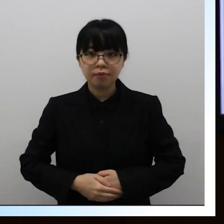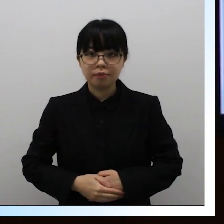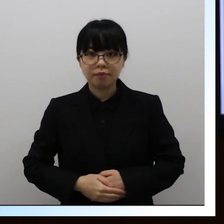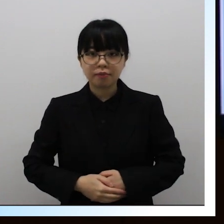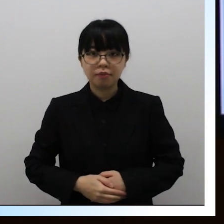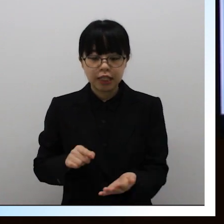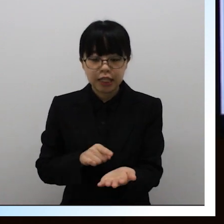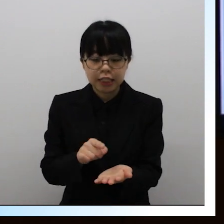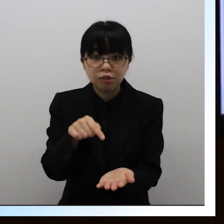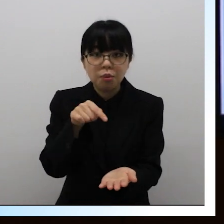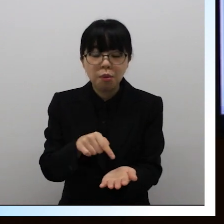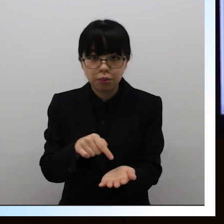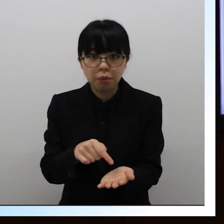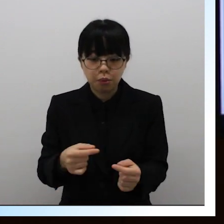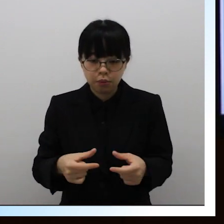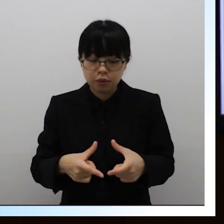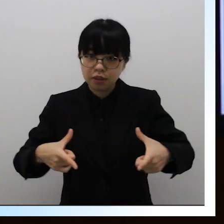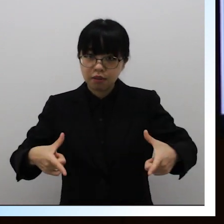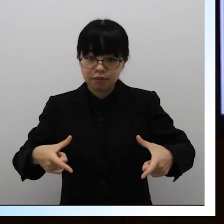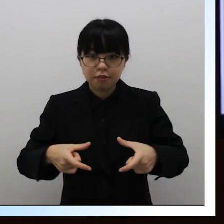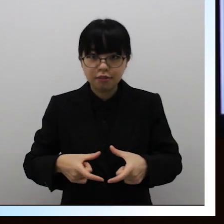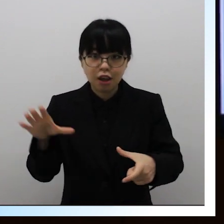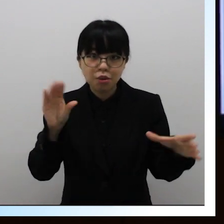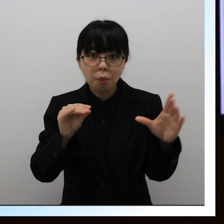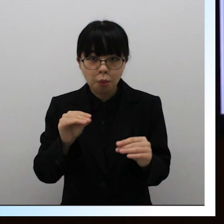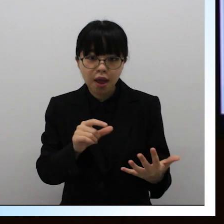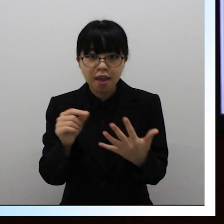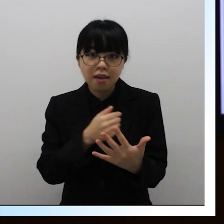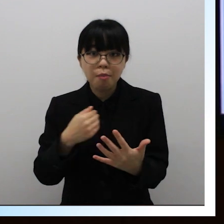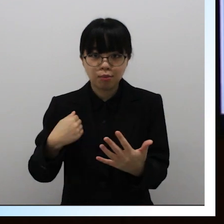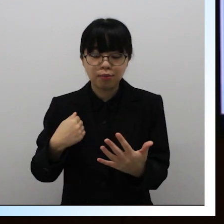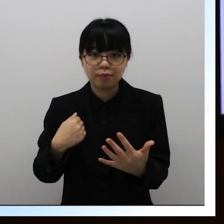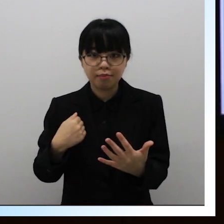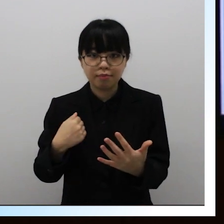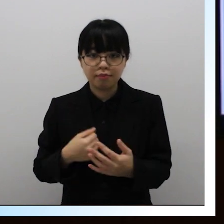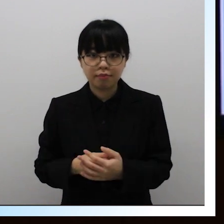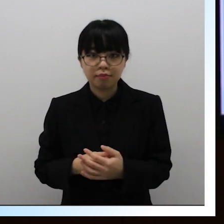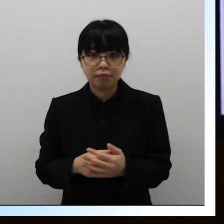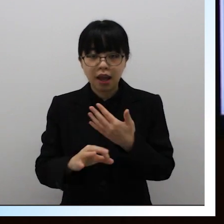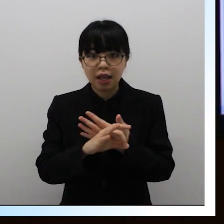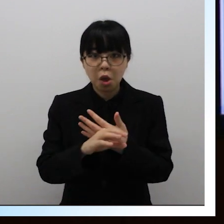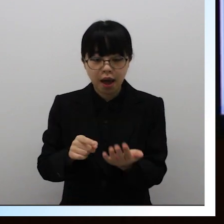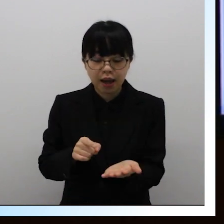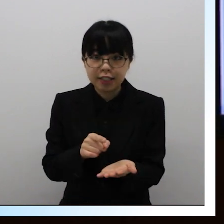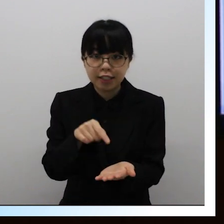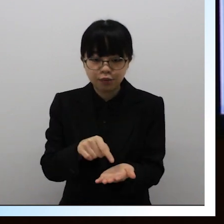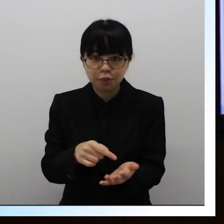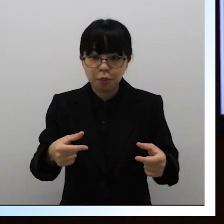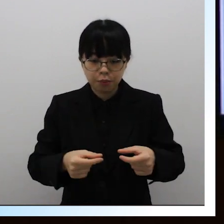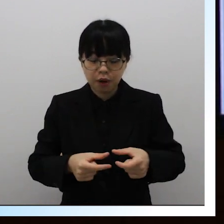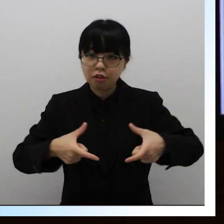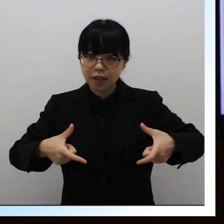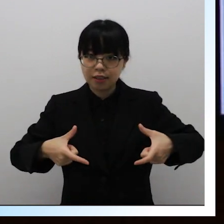また地図上の縮尺情報を選択することにより地図の拡大と縮小が